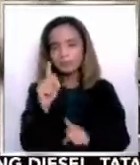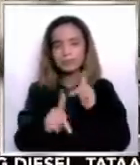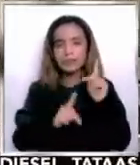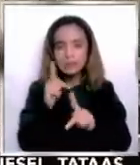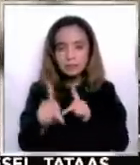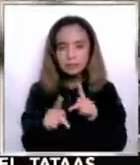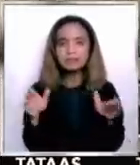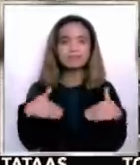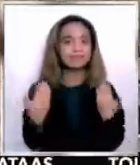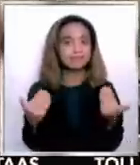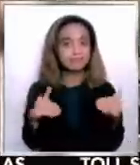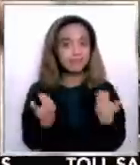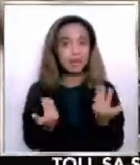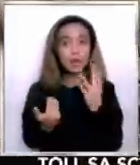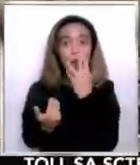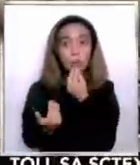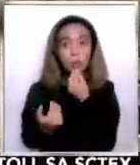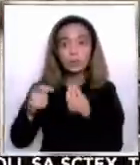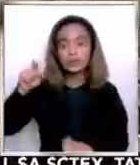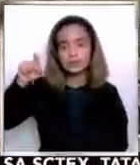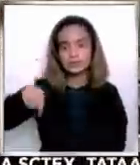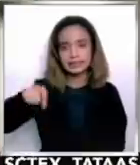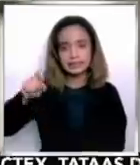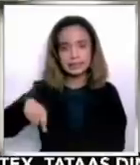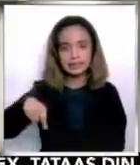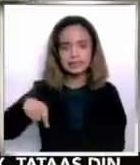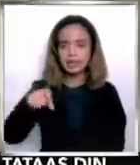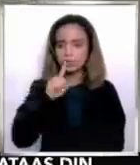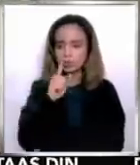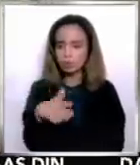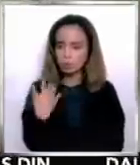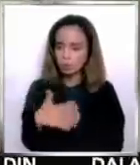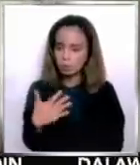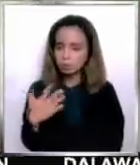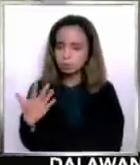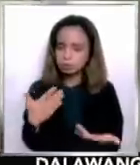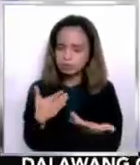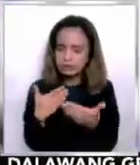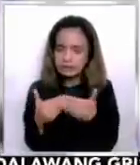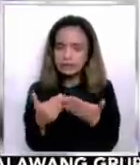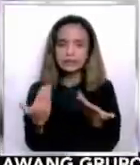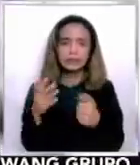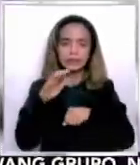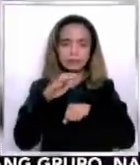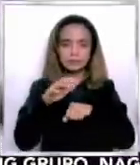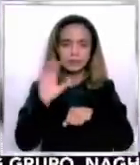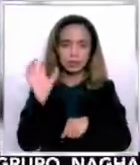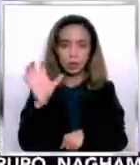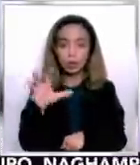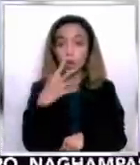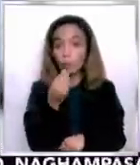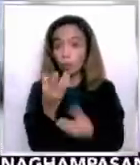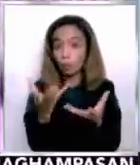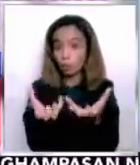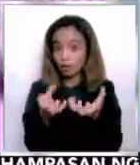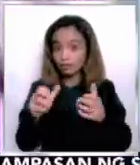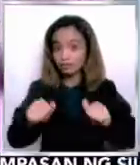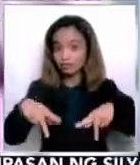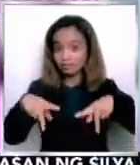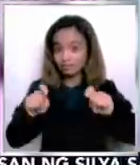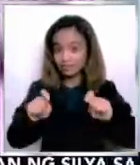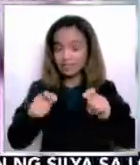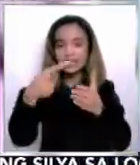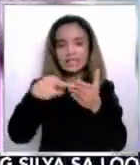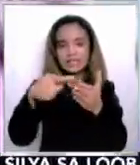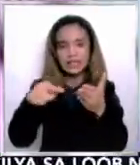na nangangailangan or yung attached sa mga aso. Para sa mga gustong magampon ng mga aso, i-check ang Facebook page